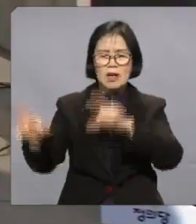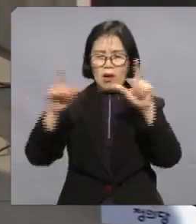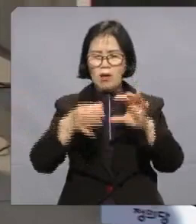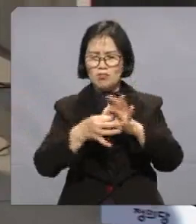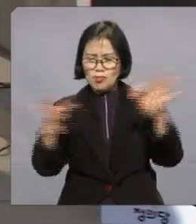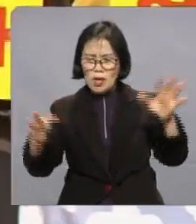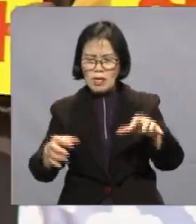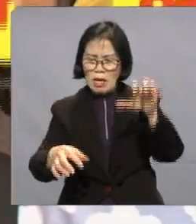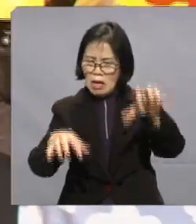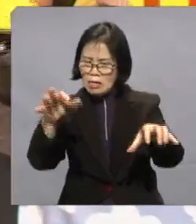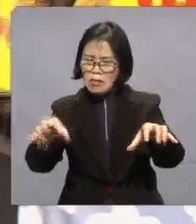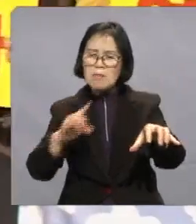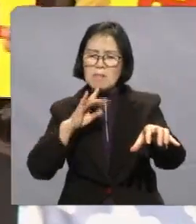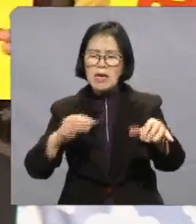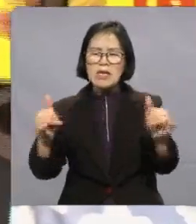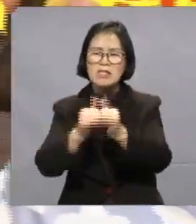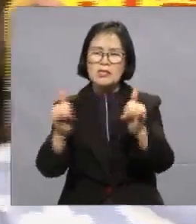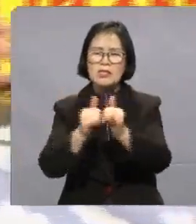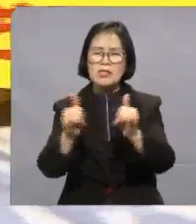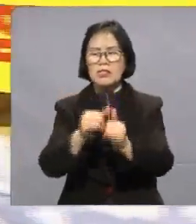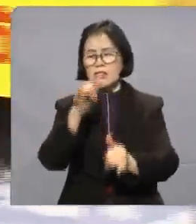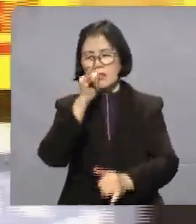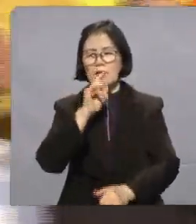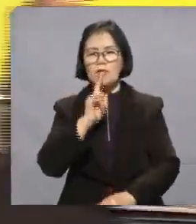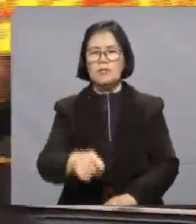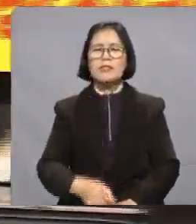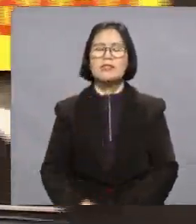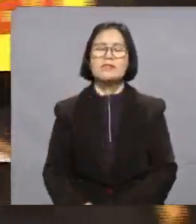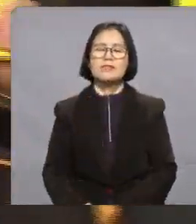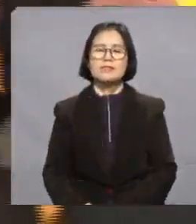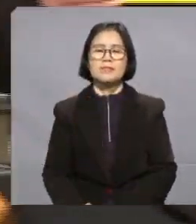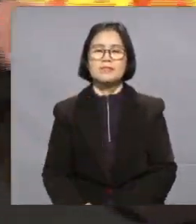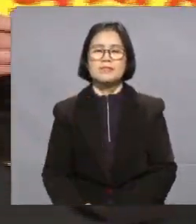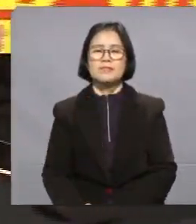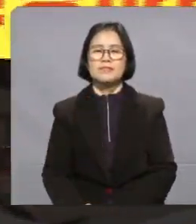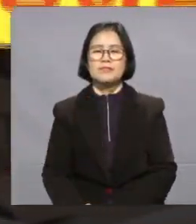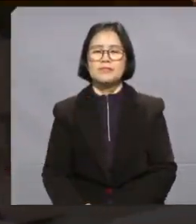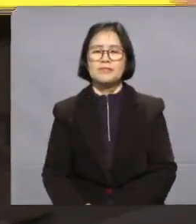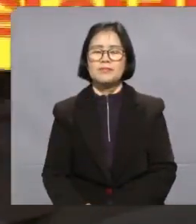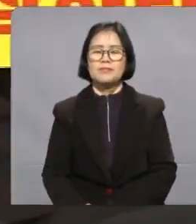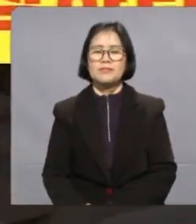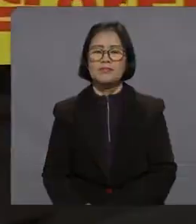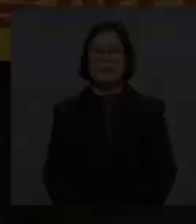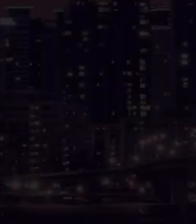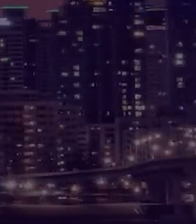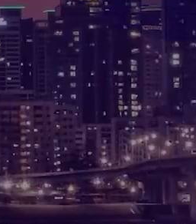그들만의 전쟁을 치른다고 비판했습니다. OBS 뉴스 김민주입니다.